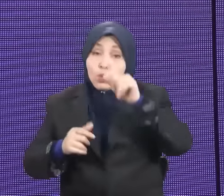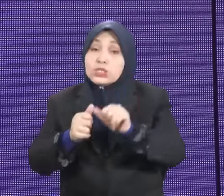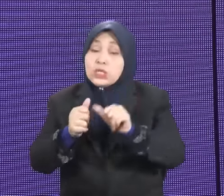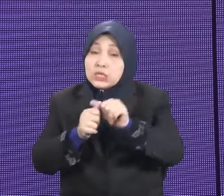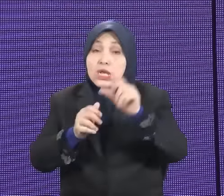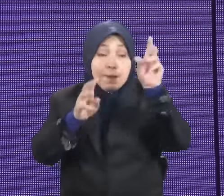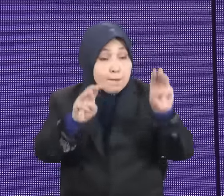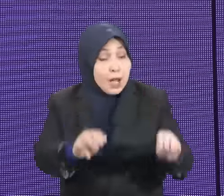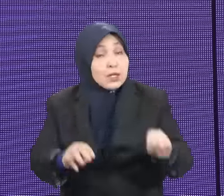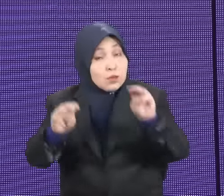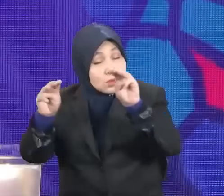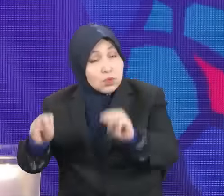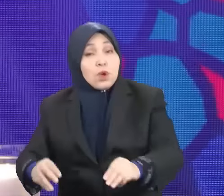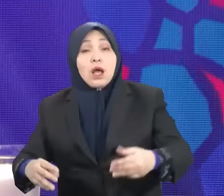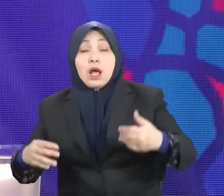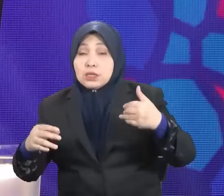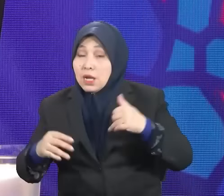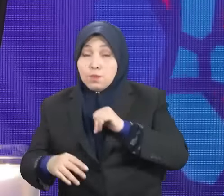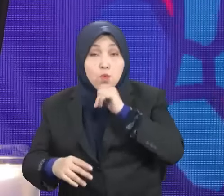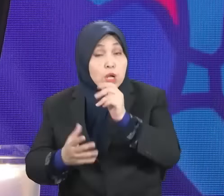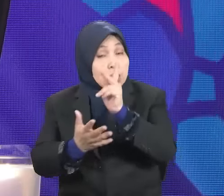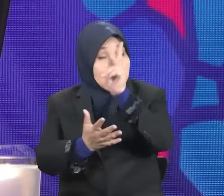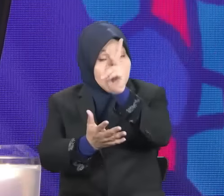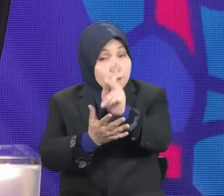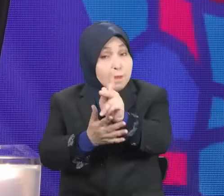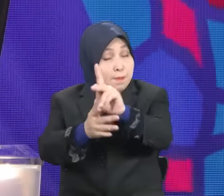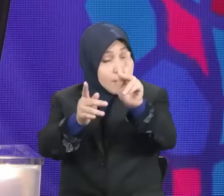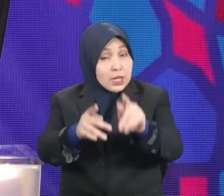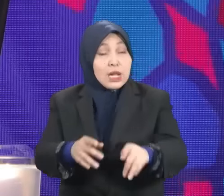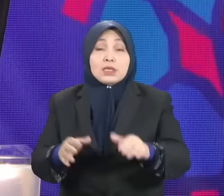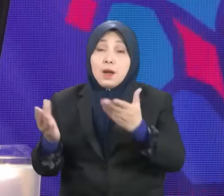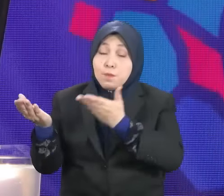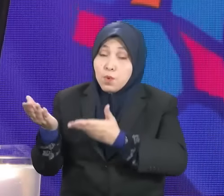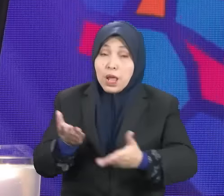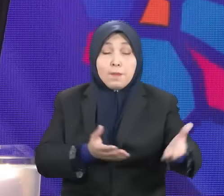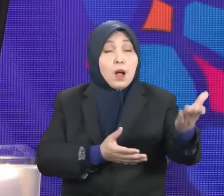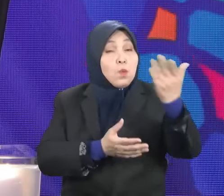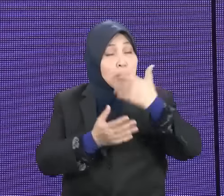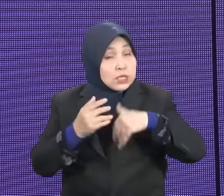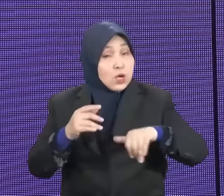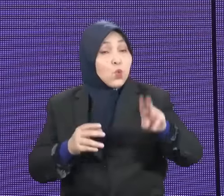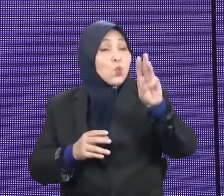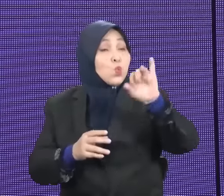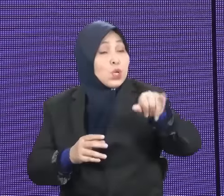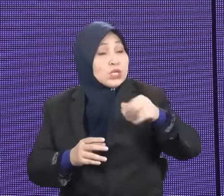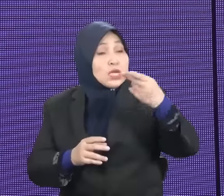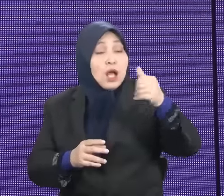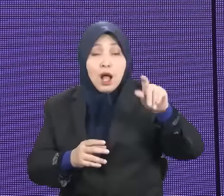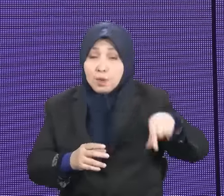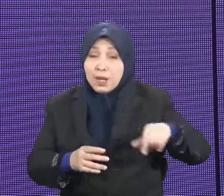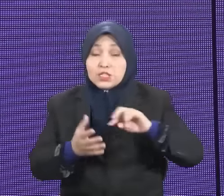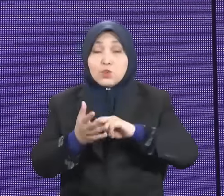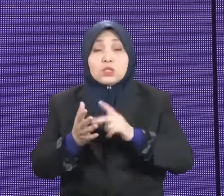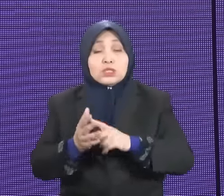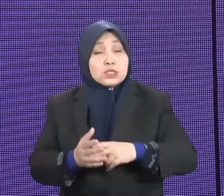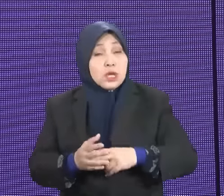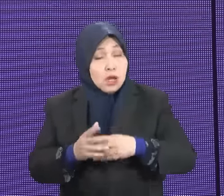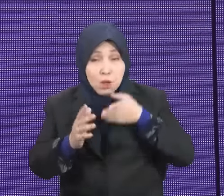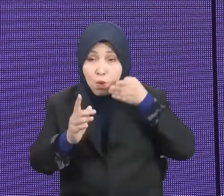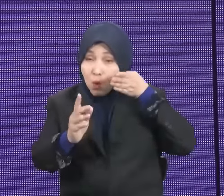itu ada wijhah ya bukan tim lah tapi di sini Allah dah mulai bawa ini maksudnya adalah hal